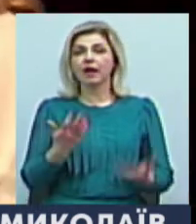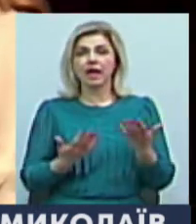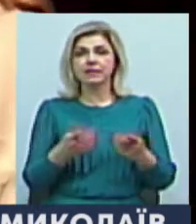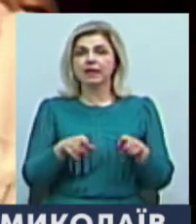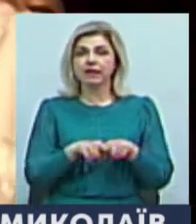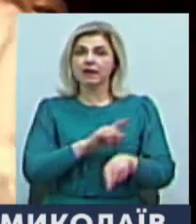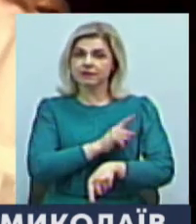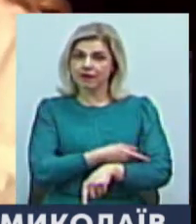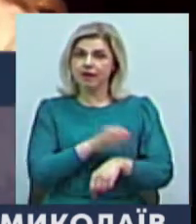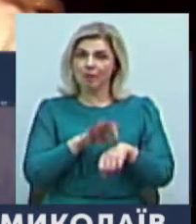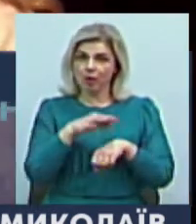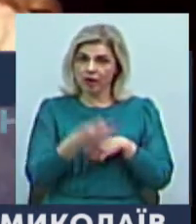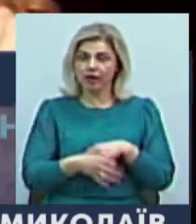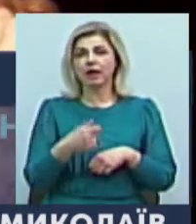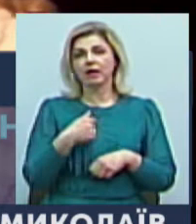сын